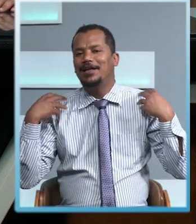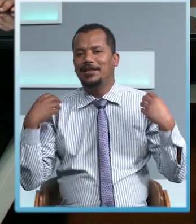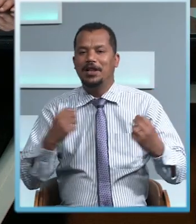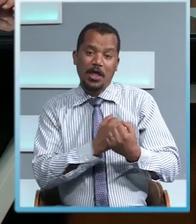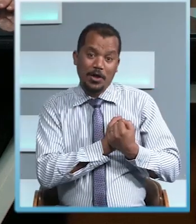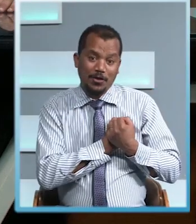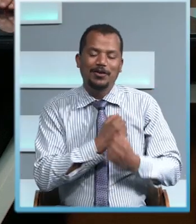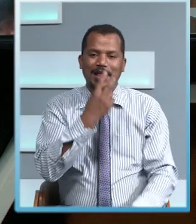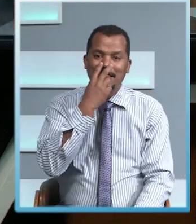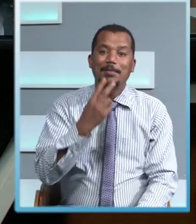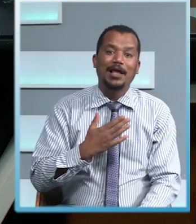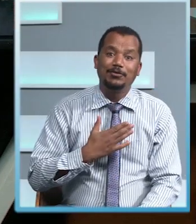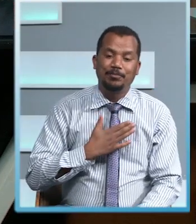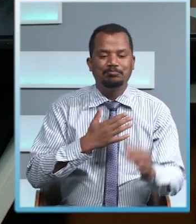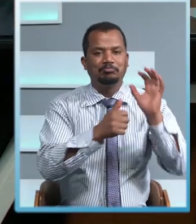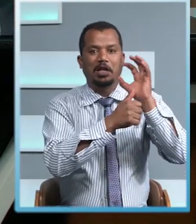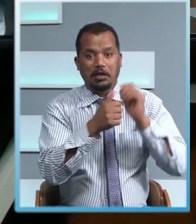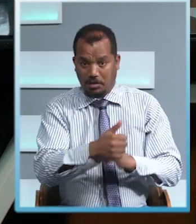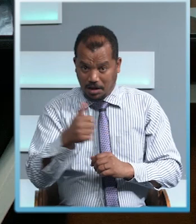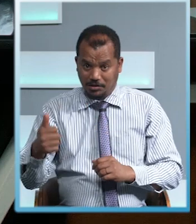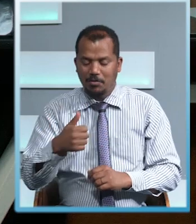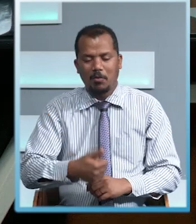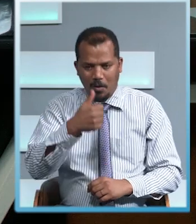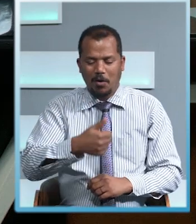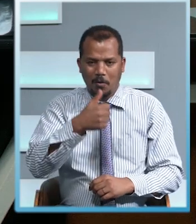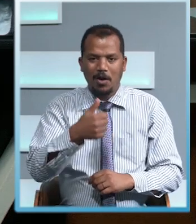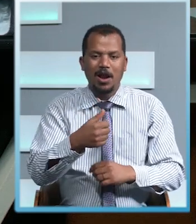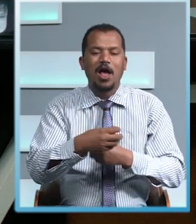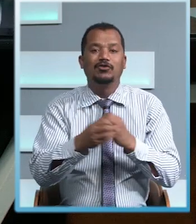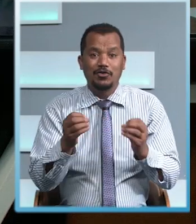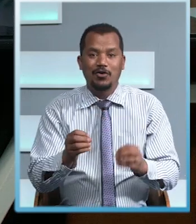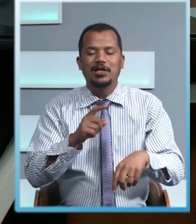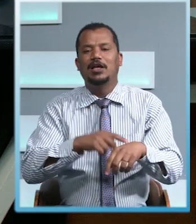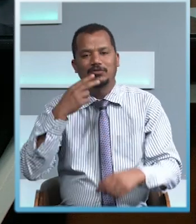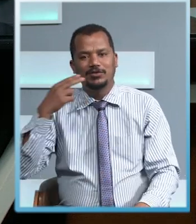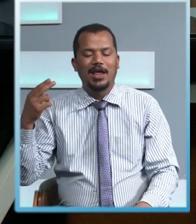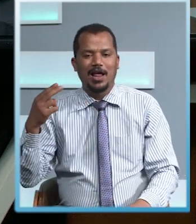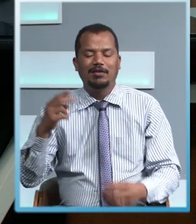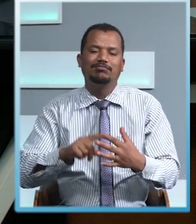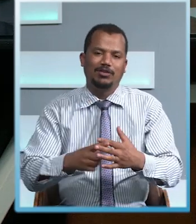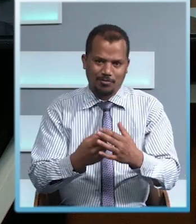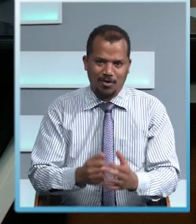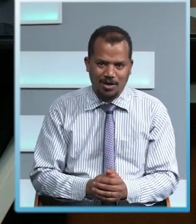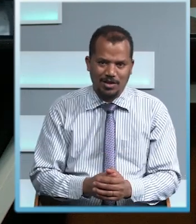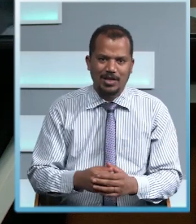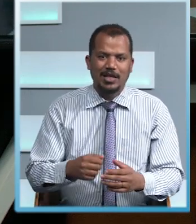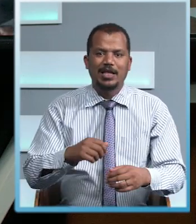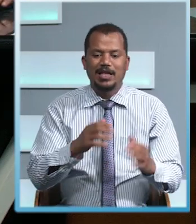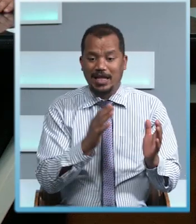ሰላም ጤና ይስጥልን የተወደዳችሁ ተመልካቾቻችን ከኢሳት አዲስ አበባ ዋናው ስቱዲዮ እነሆ የሳቱ ዜናዎች